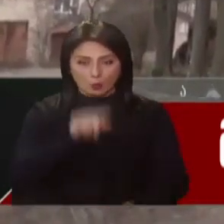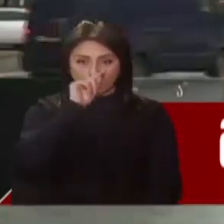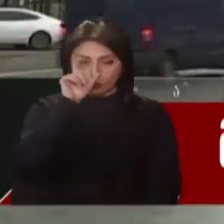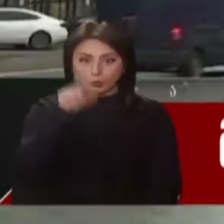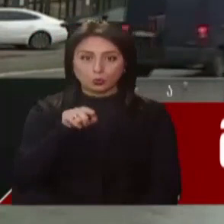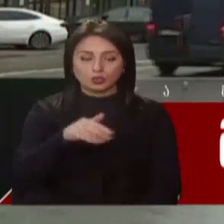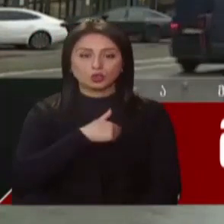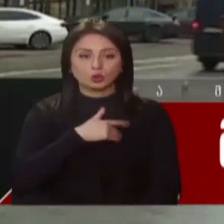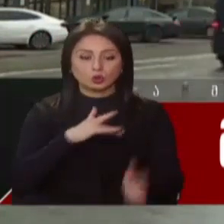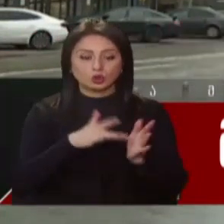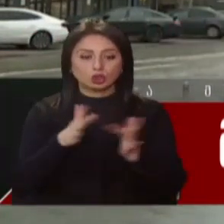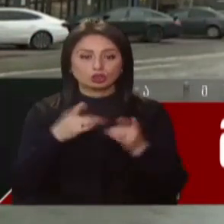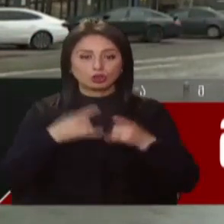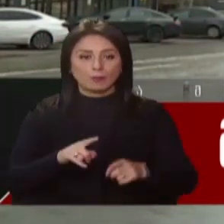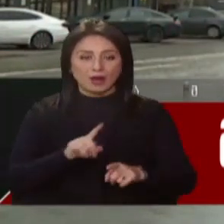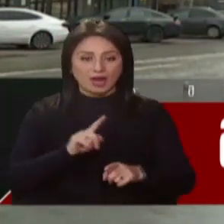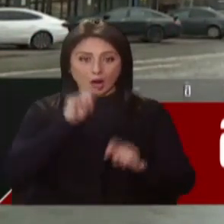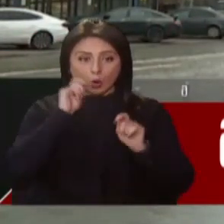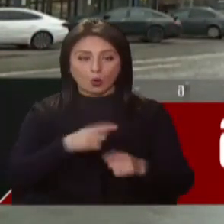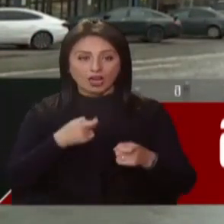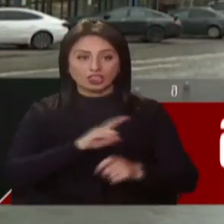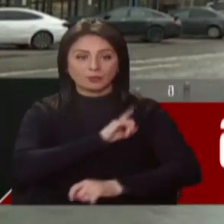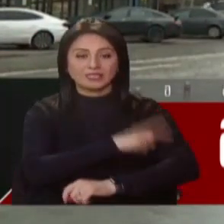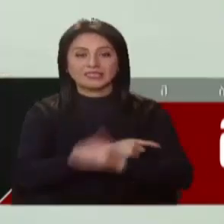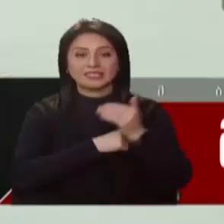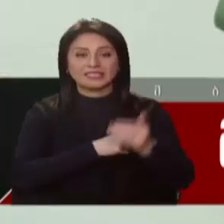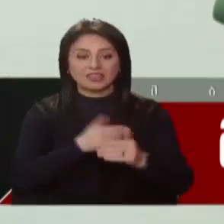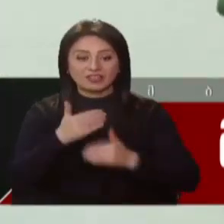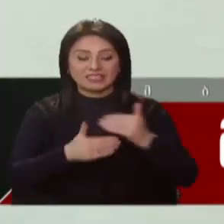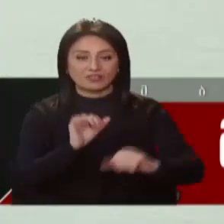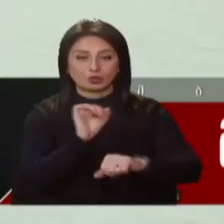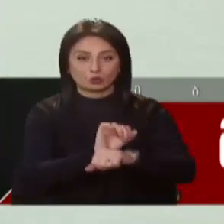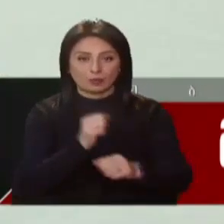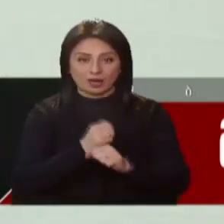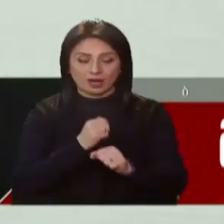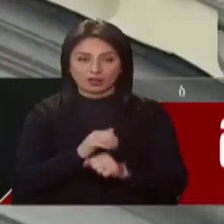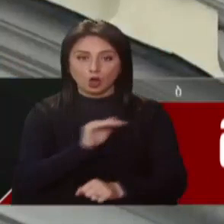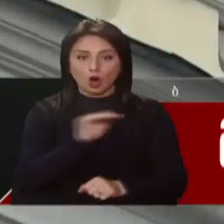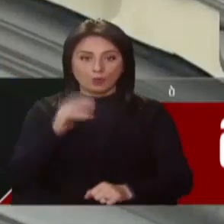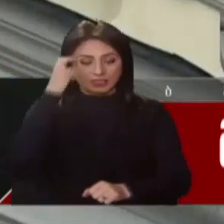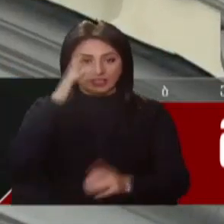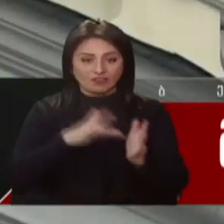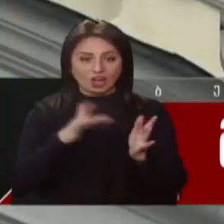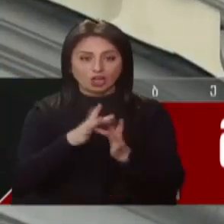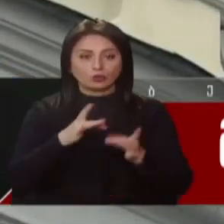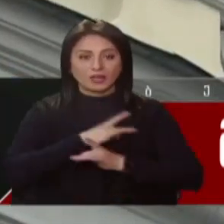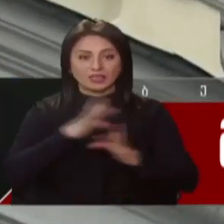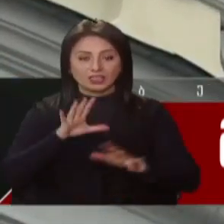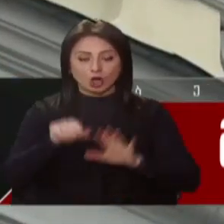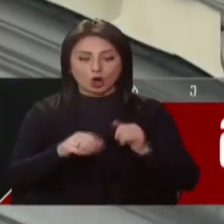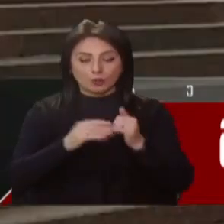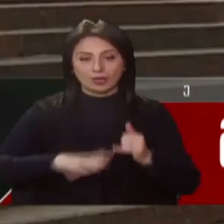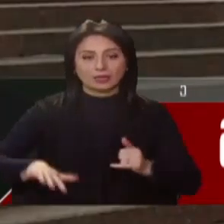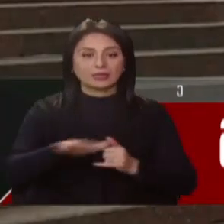ვლადიმერ პუტინს სულ შობა გამოიყენოს, რათა უკრაინის შეიარაღებული ძალების წინსვლა შეაჩეროს. ოფიციალური კიევის შობის დღესასწაულზე